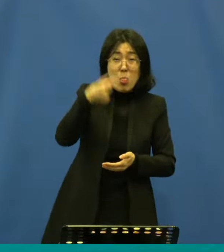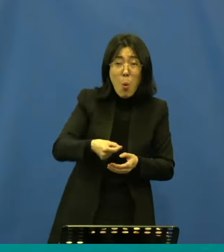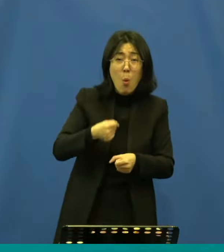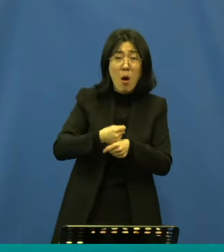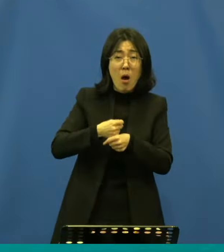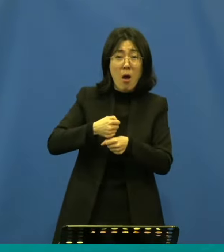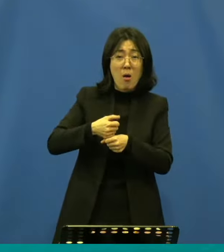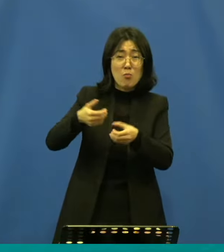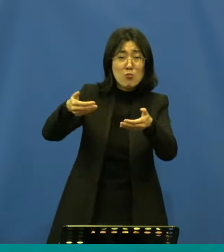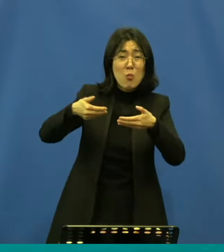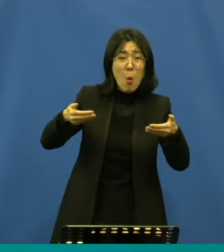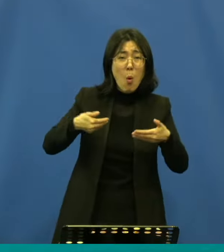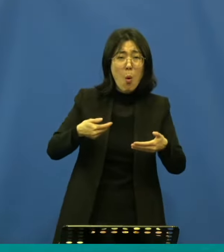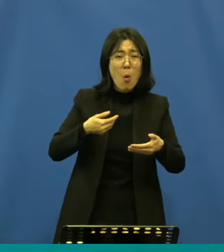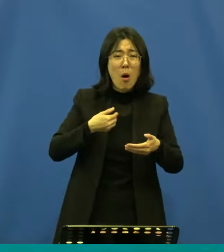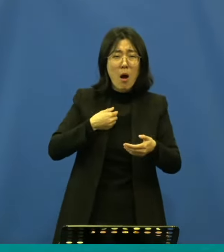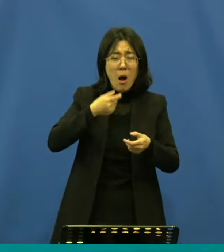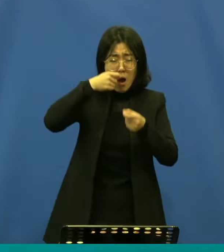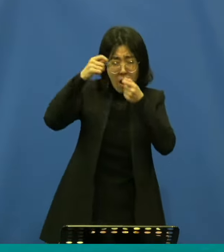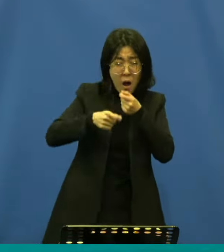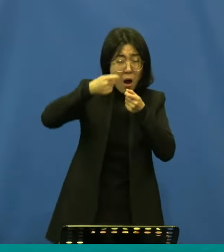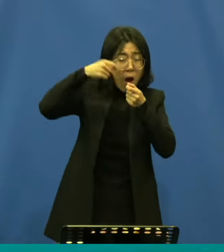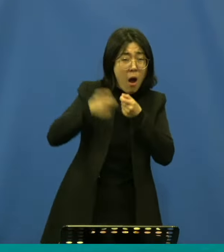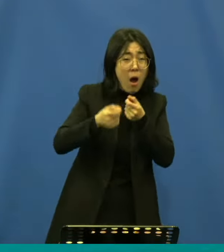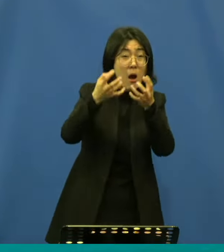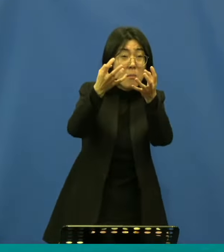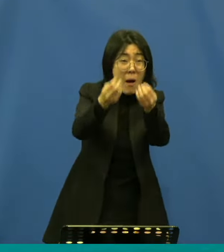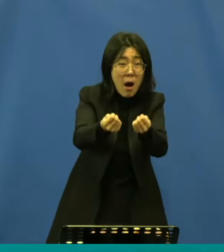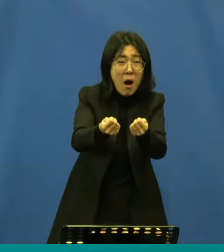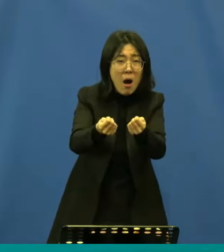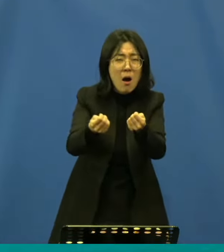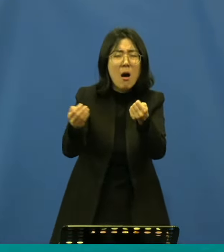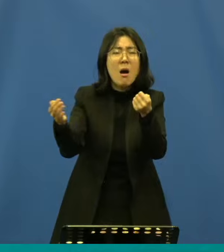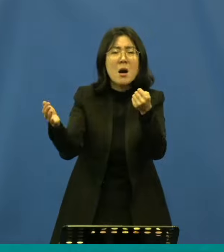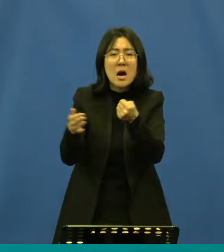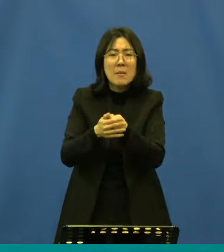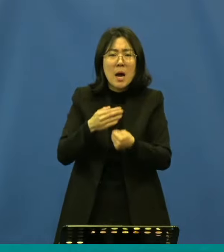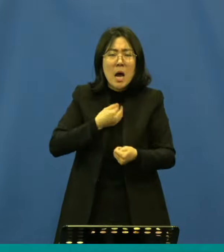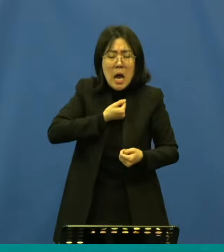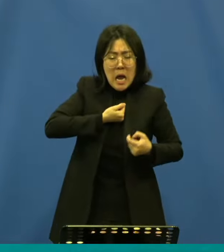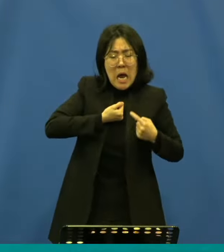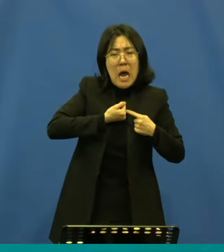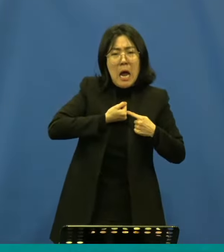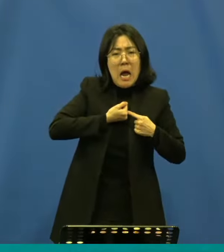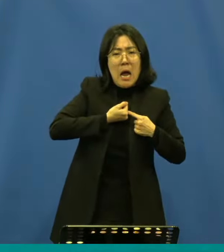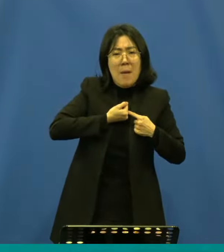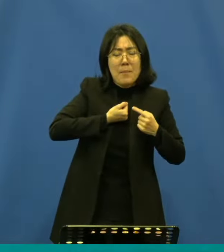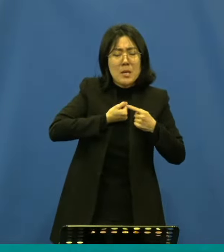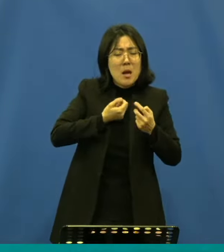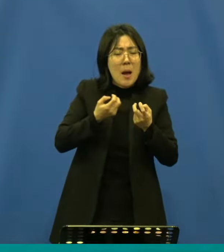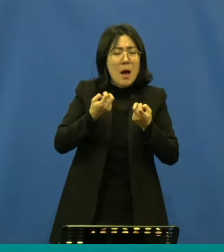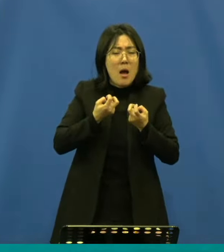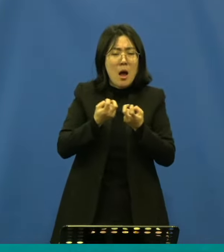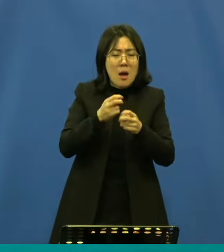그들의 삶이나 이 심리학적인 접근도 다 열등감을 해결하려고 하는 몸부림이었다는